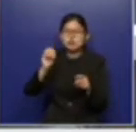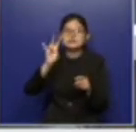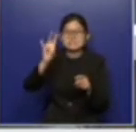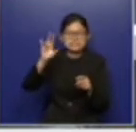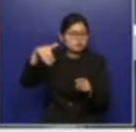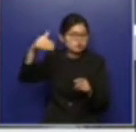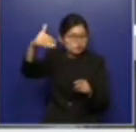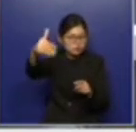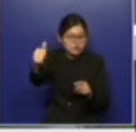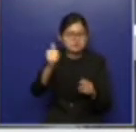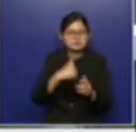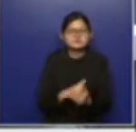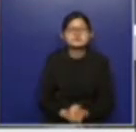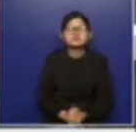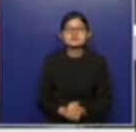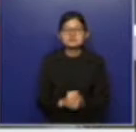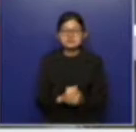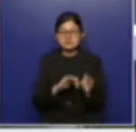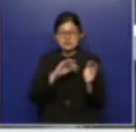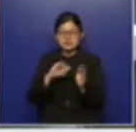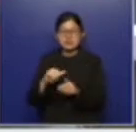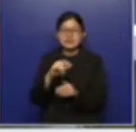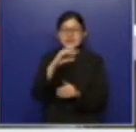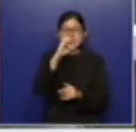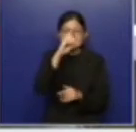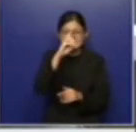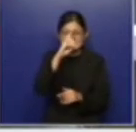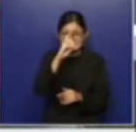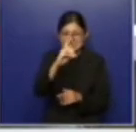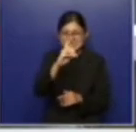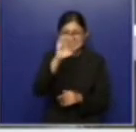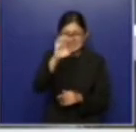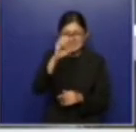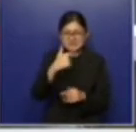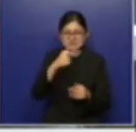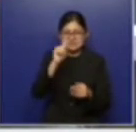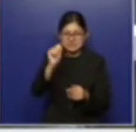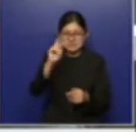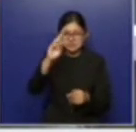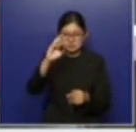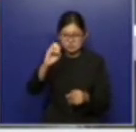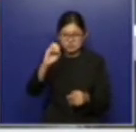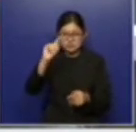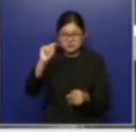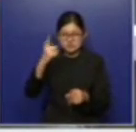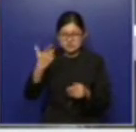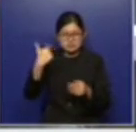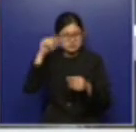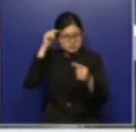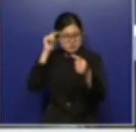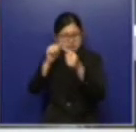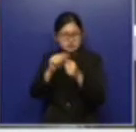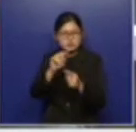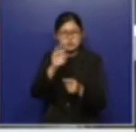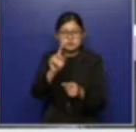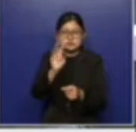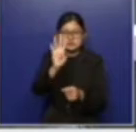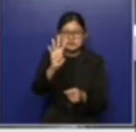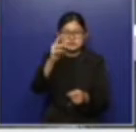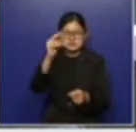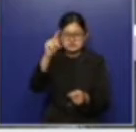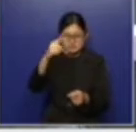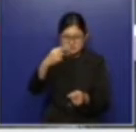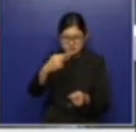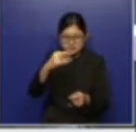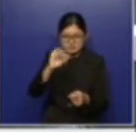หลังจากนั้นครับพอ DE กับ TOT ทำครับเป้าประสงค์ประมาณ 40,000 เขาแบ่งกลุ่มครับเป็นเน็ตที่ห่